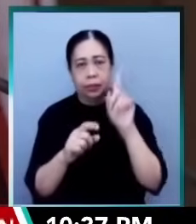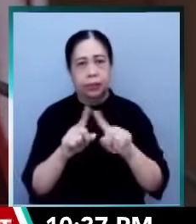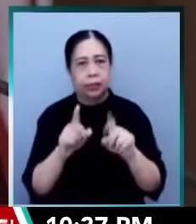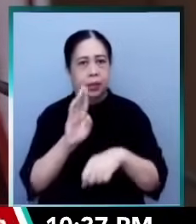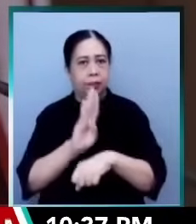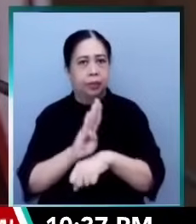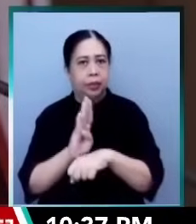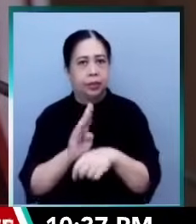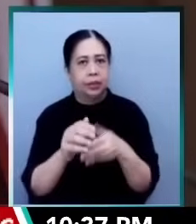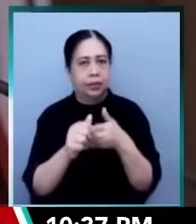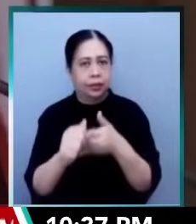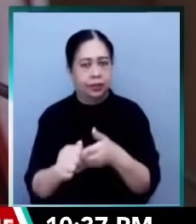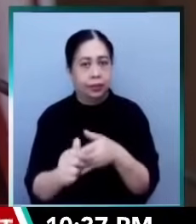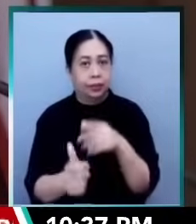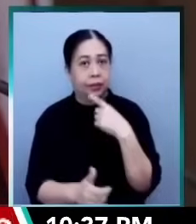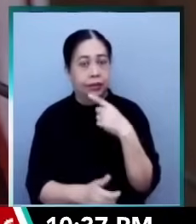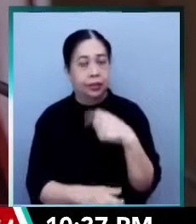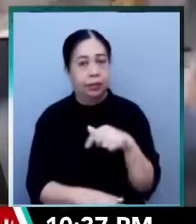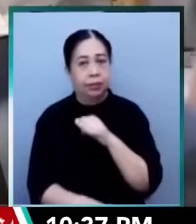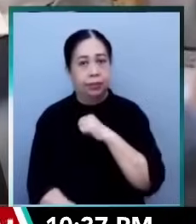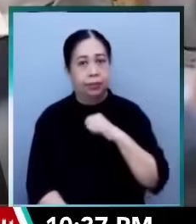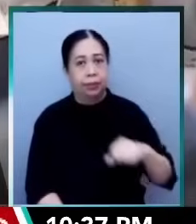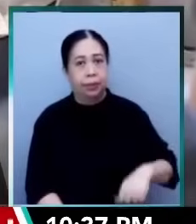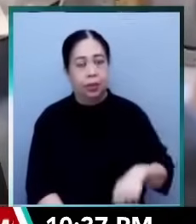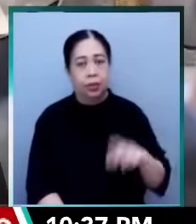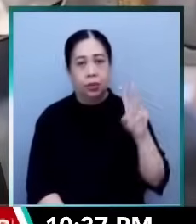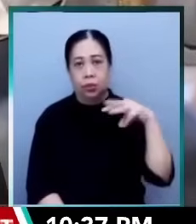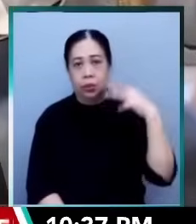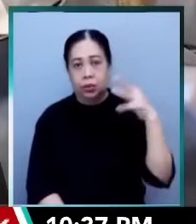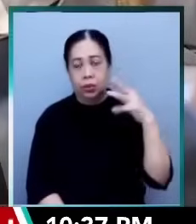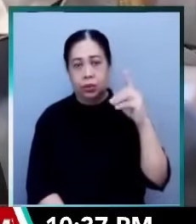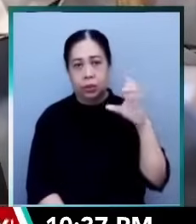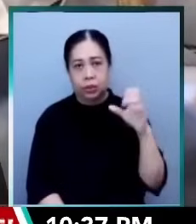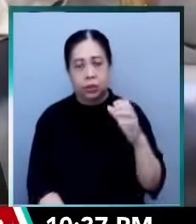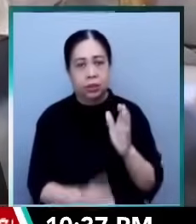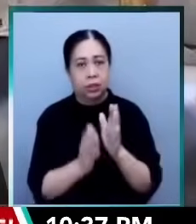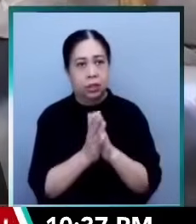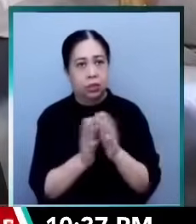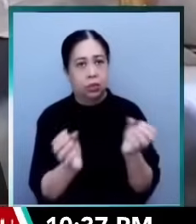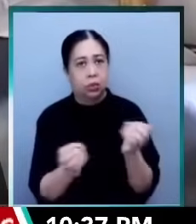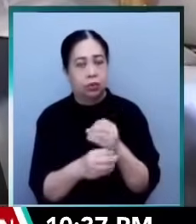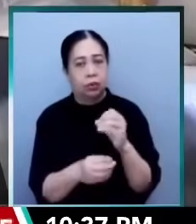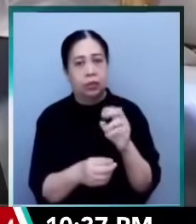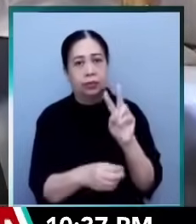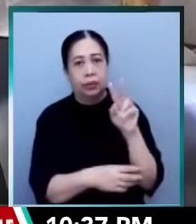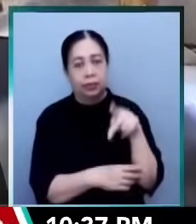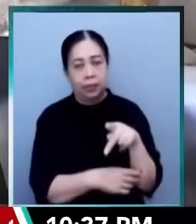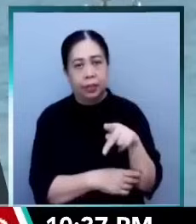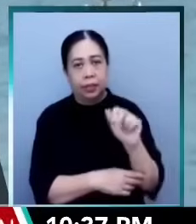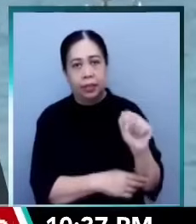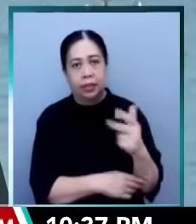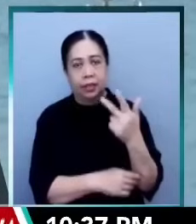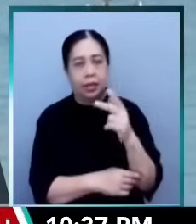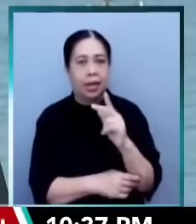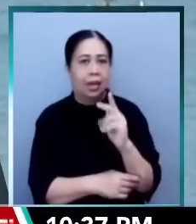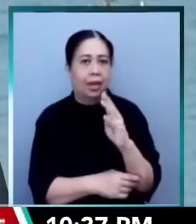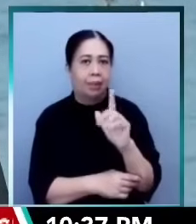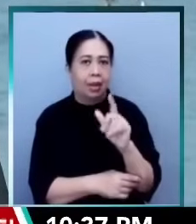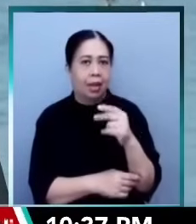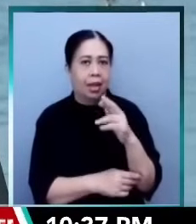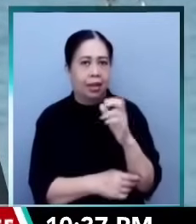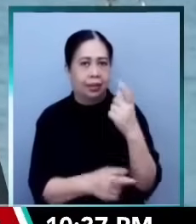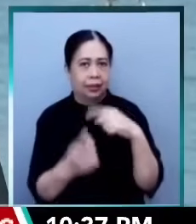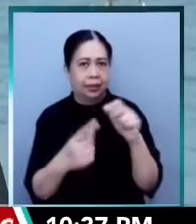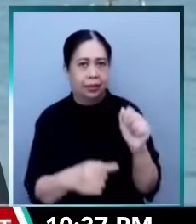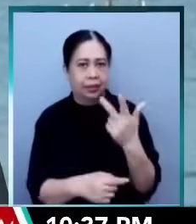Ayon naman sa ating ambassador sa Washington, humiling ang opisina ni U.S. Vice President Kamala Harris ng pulong kay Marcos.